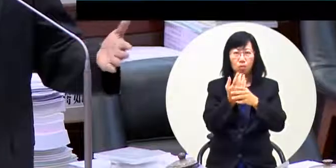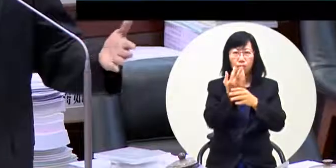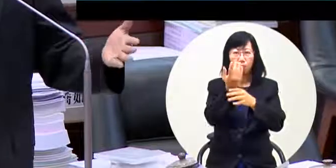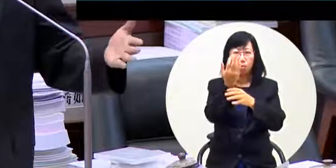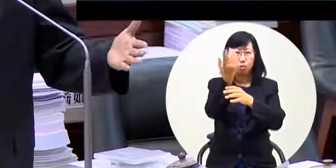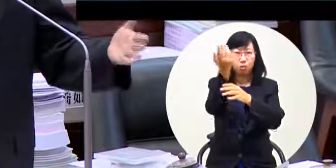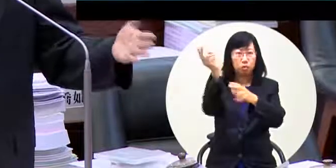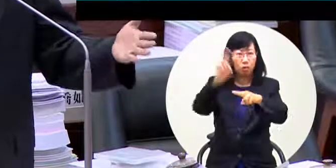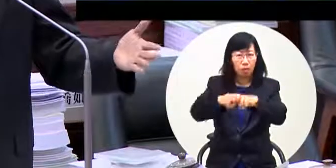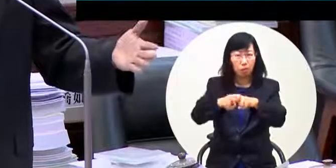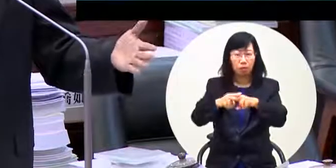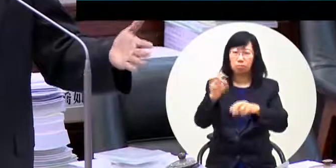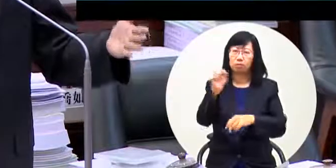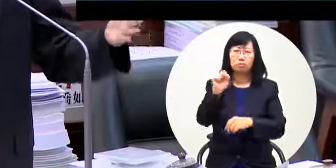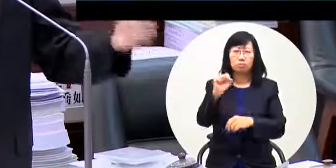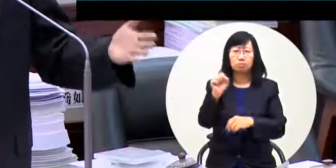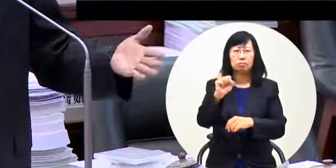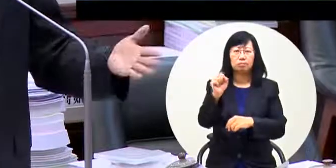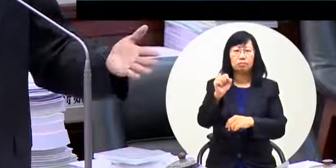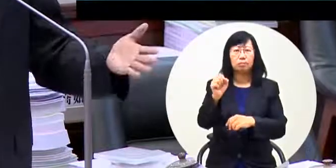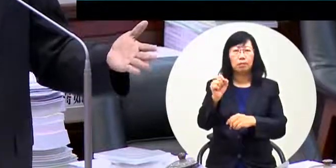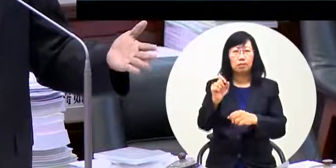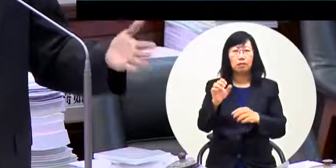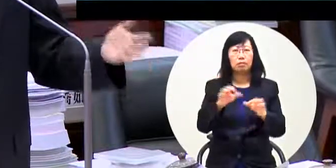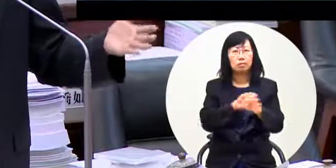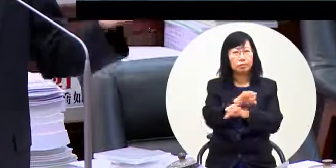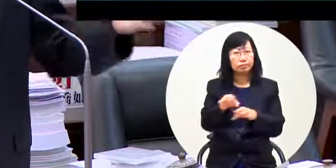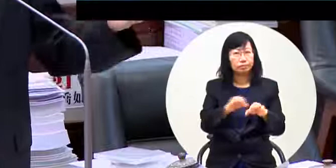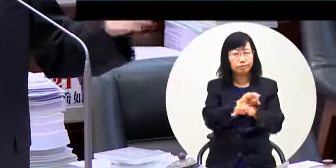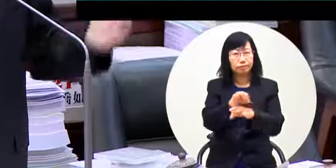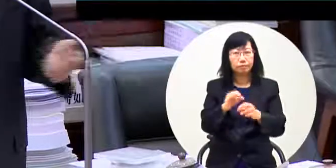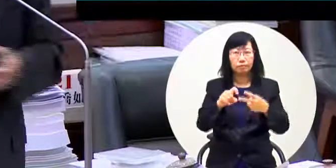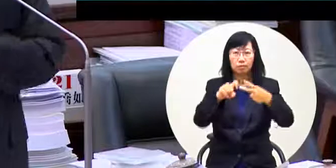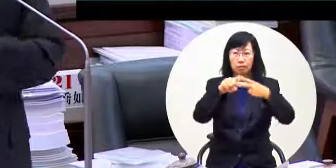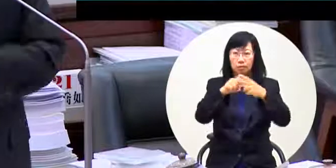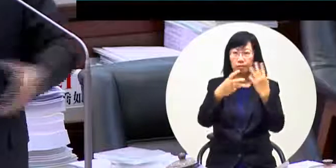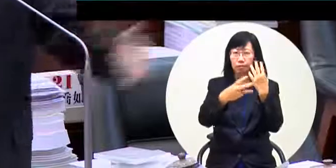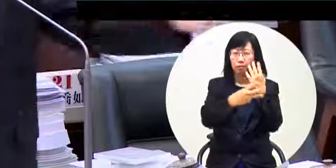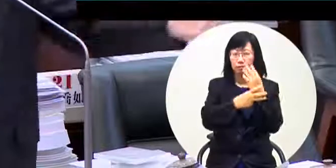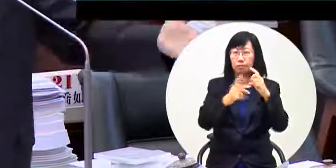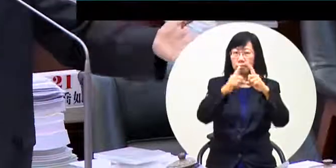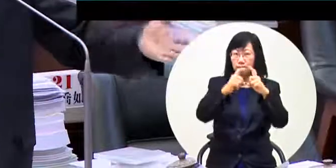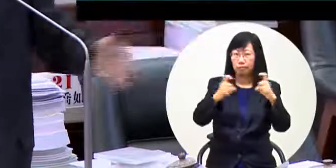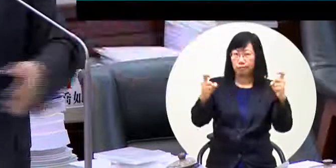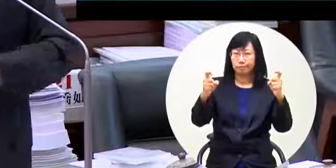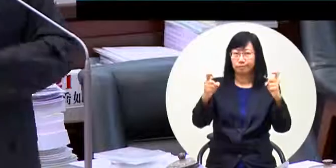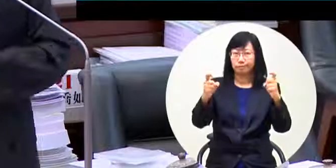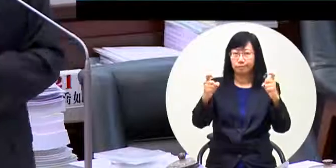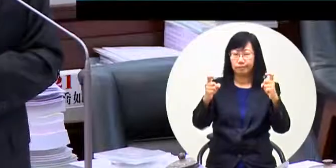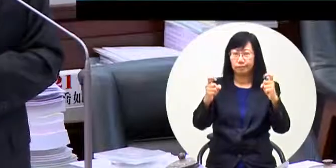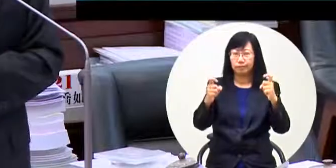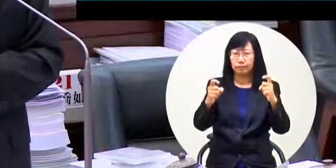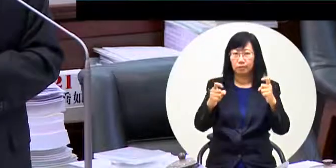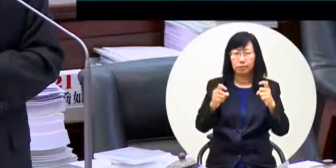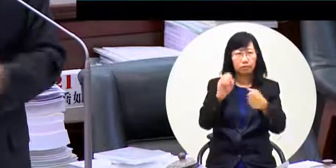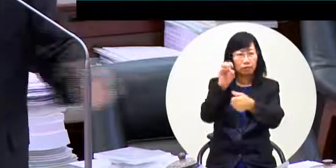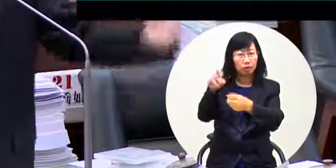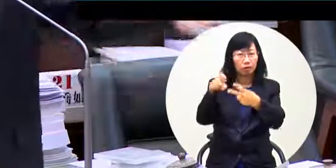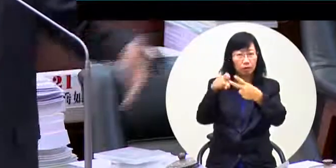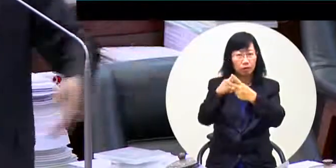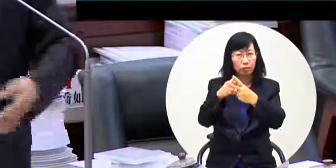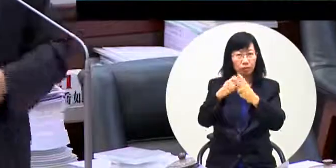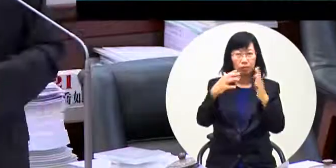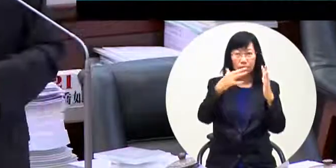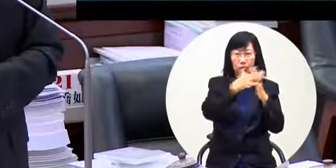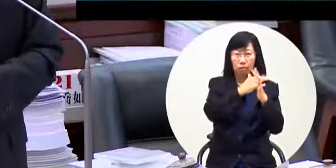经济的一个，我们这个工业城，可安怎我们可以把这个工厂让它停工吗？也不太可能。